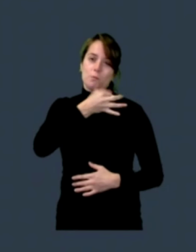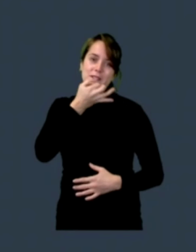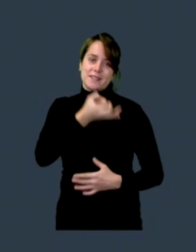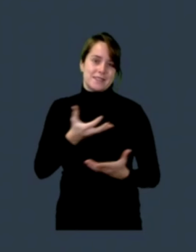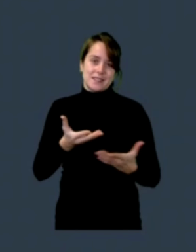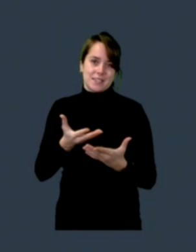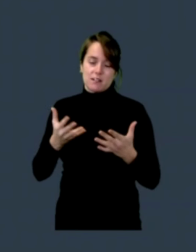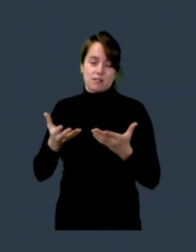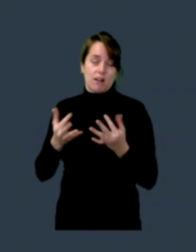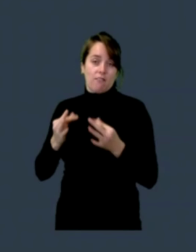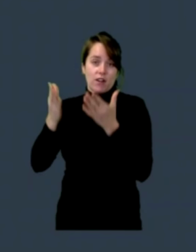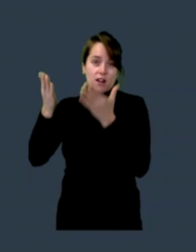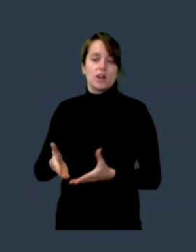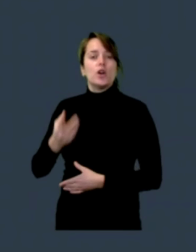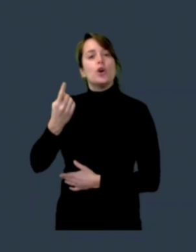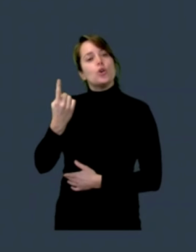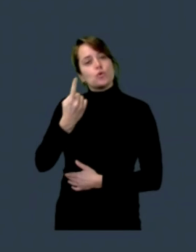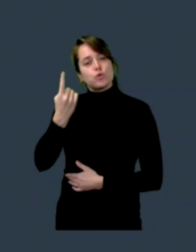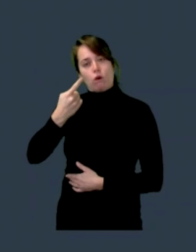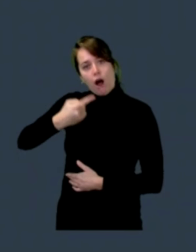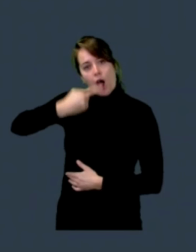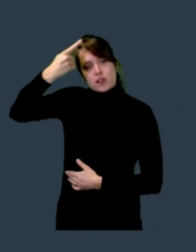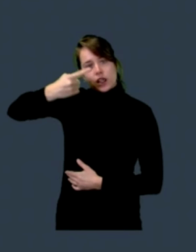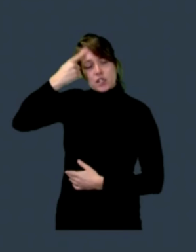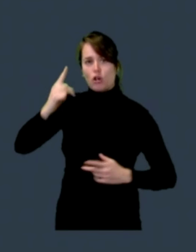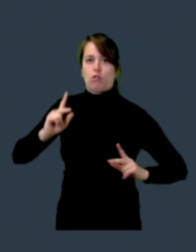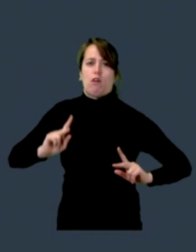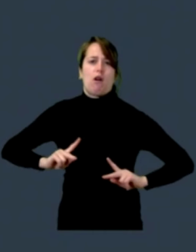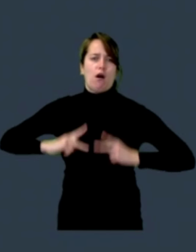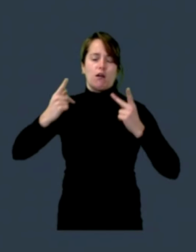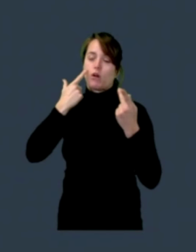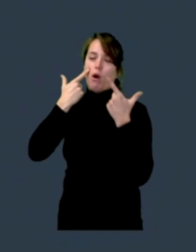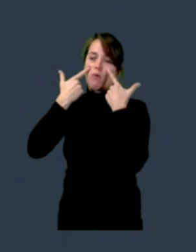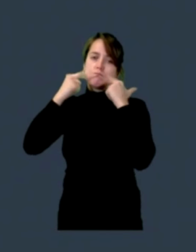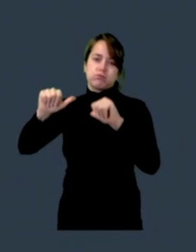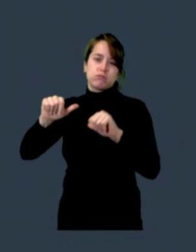d'Estaing. On parle toujours de sa très vive intelligence qui était une évidence,